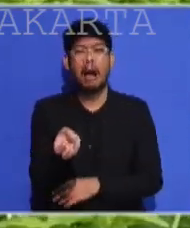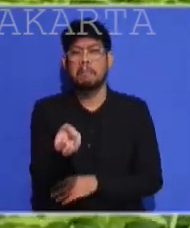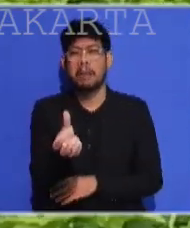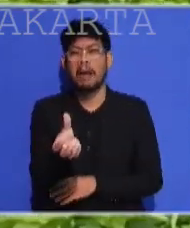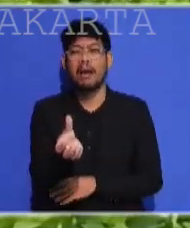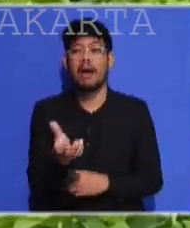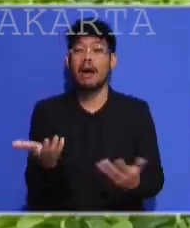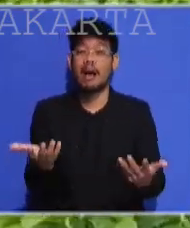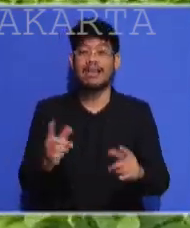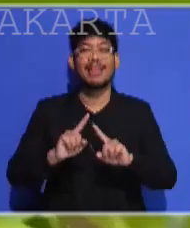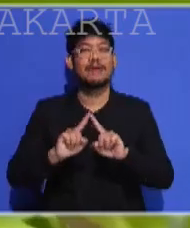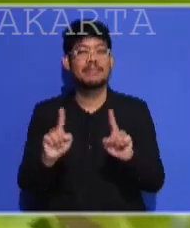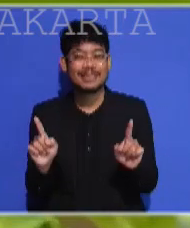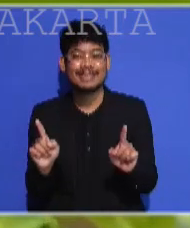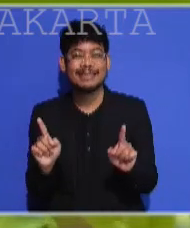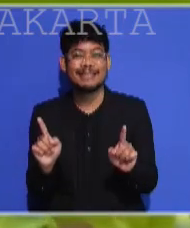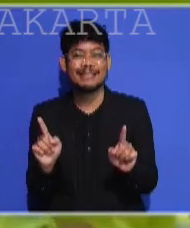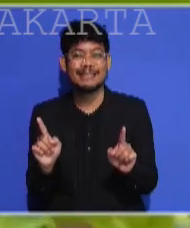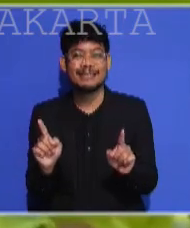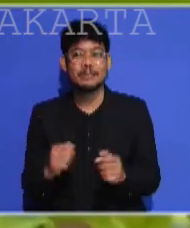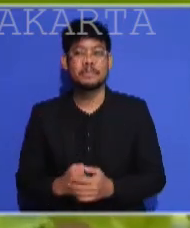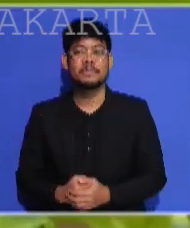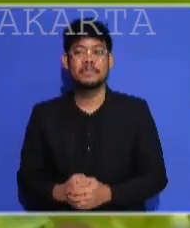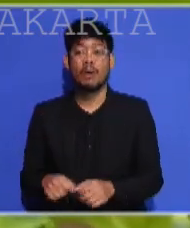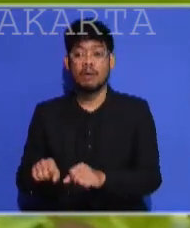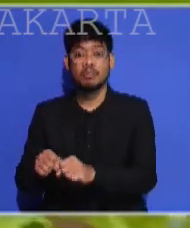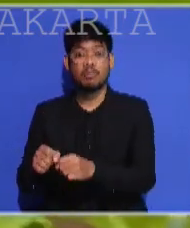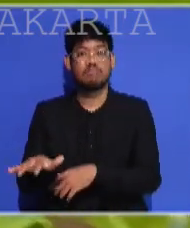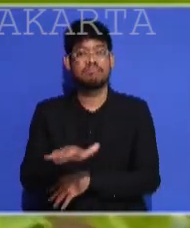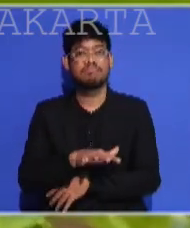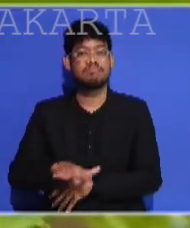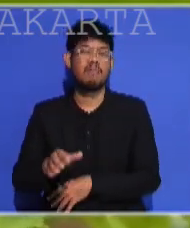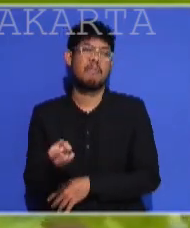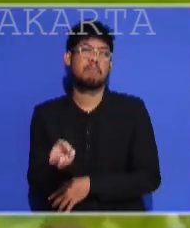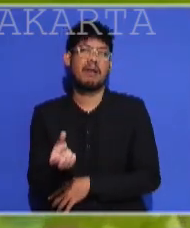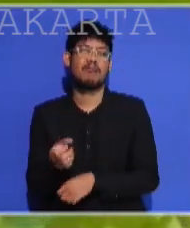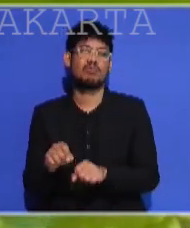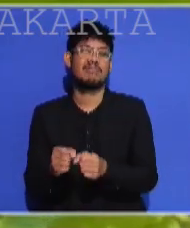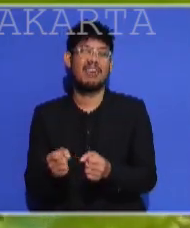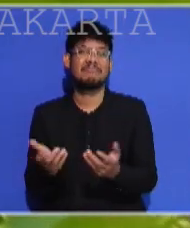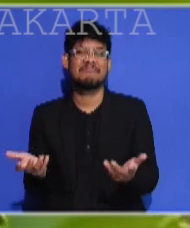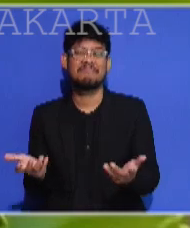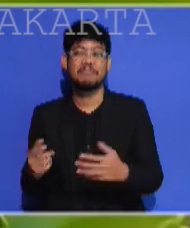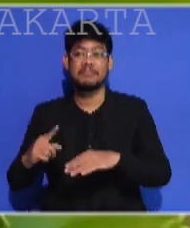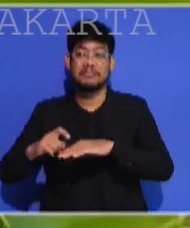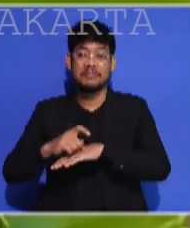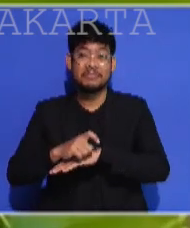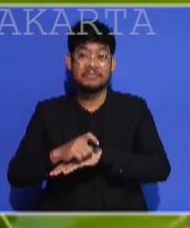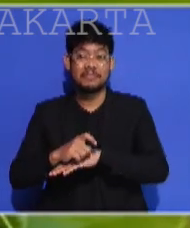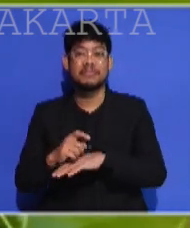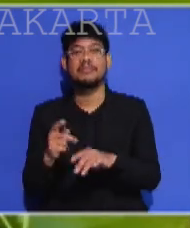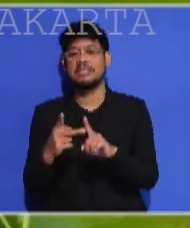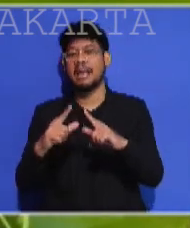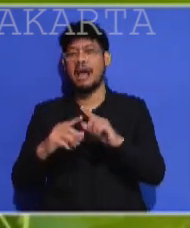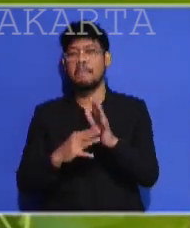ananging tanaman kemangi menika gampil katrak omolan sesakit. Pramila kadang tani kedah ajek nyemprot